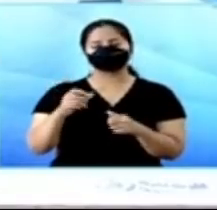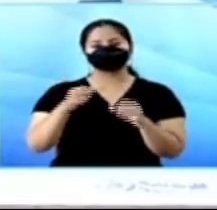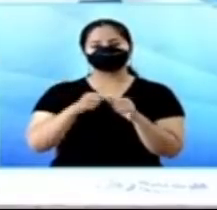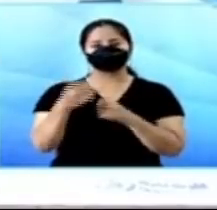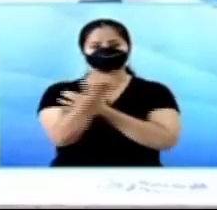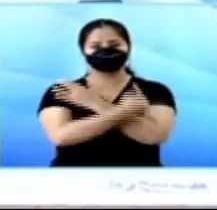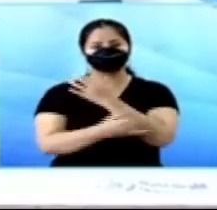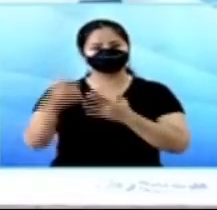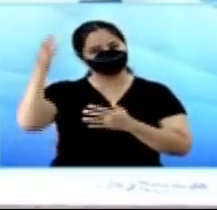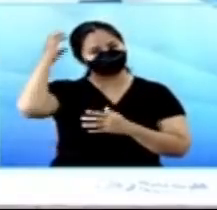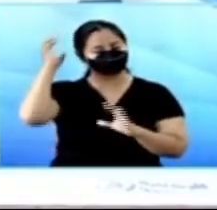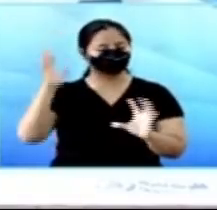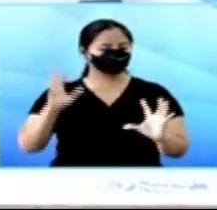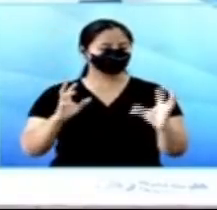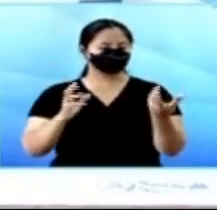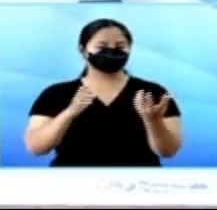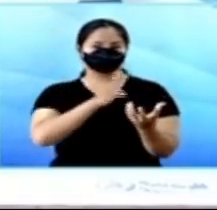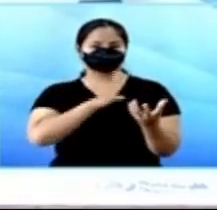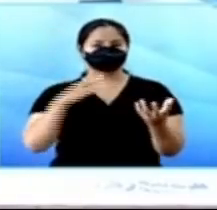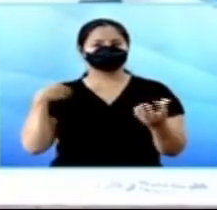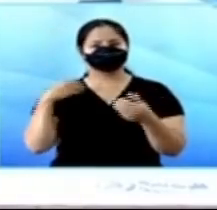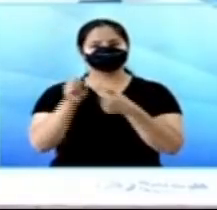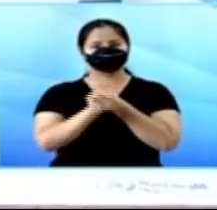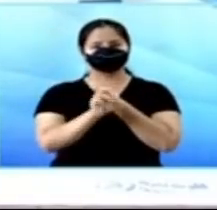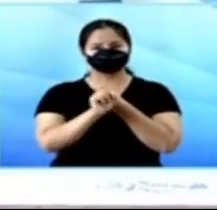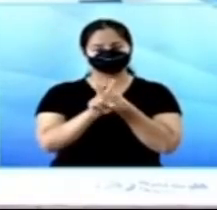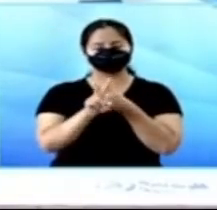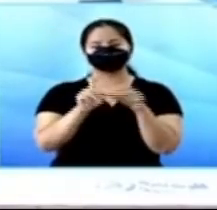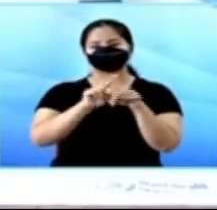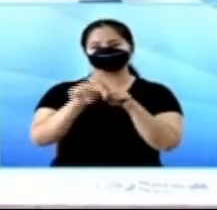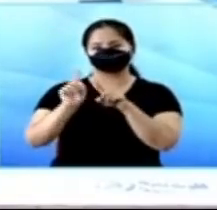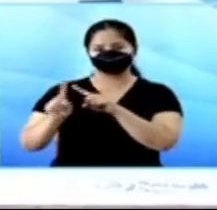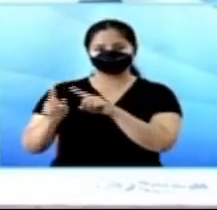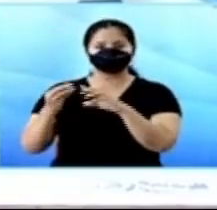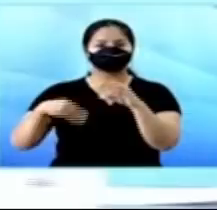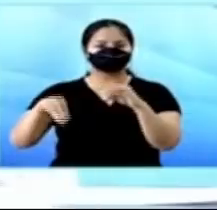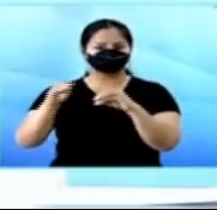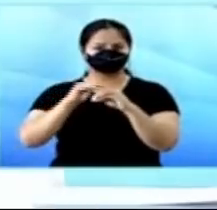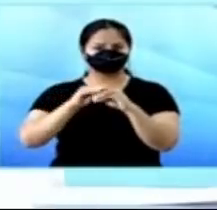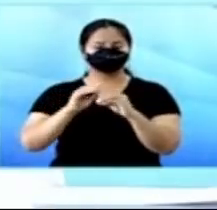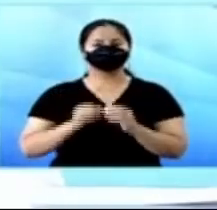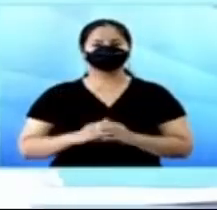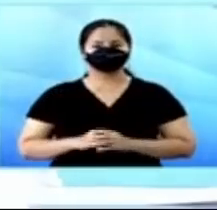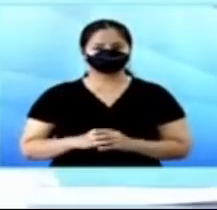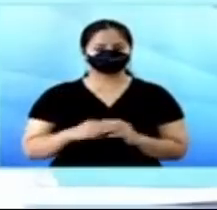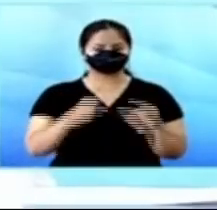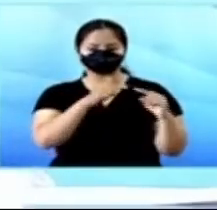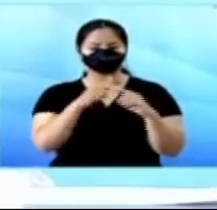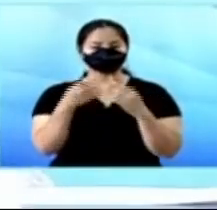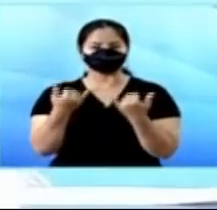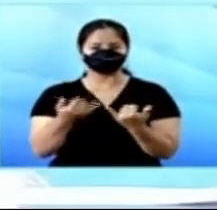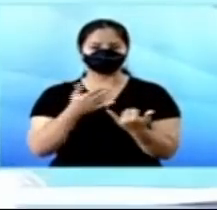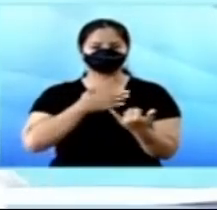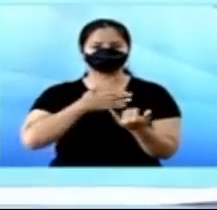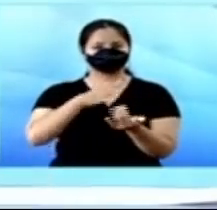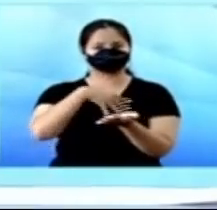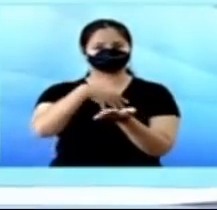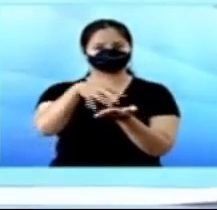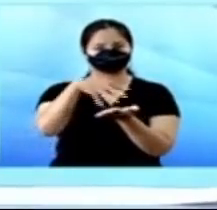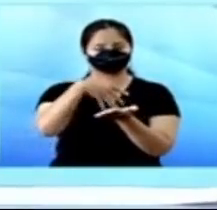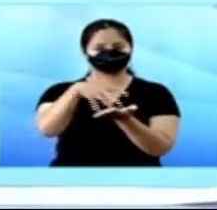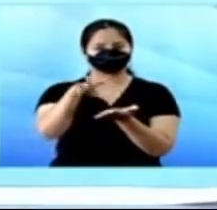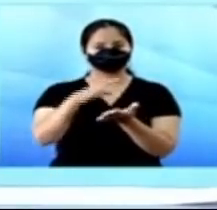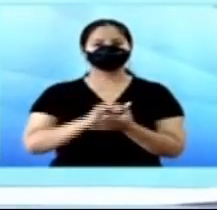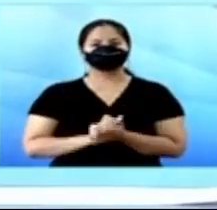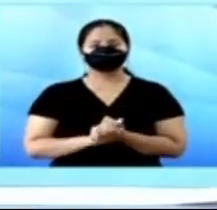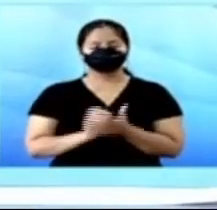ในทั่วโลกและบางข้อแนะนำเพิ่มเติมต่อไปข้าพเจ้าขอรายงานสภา